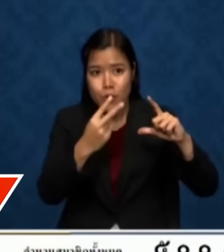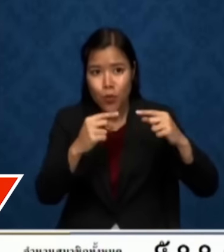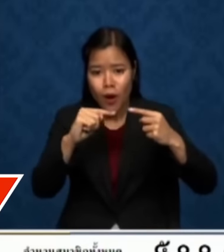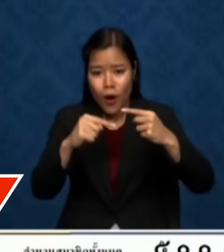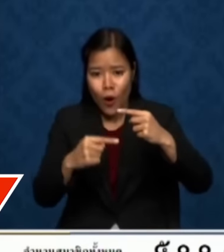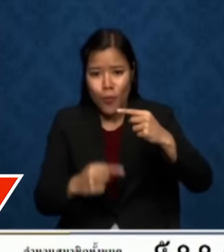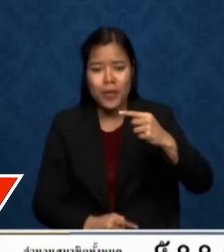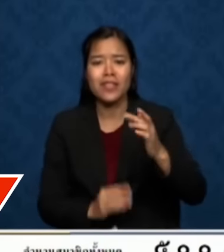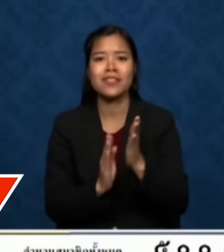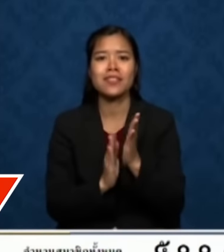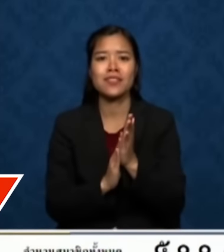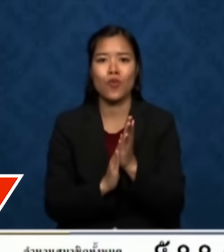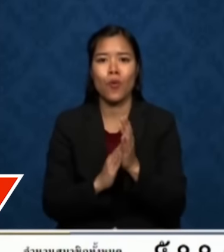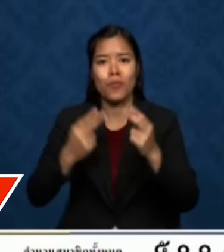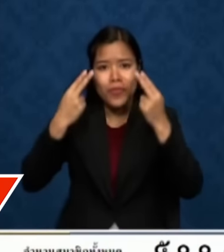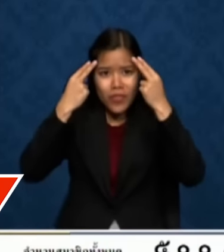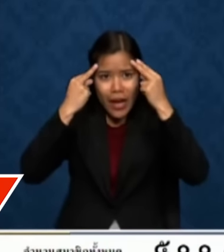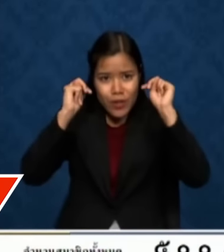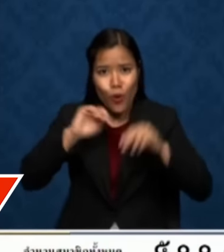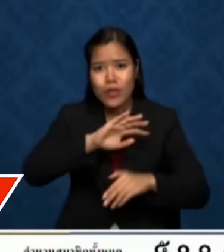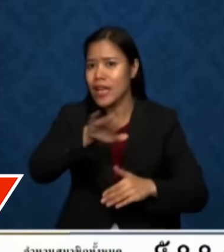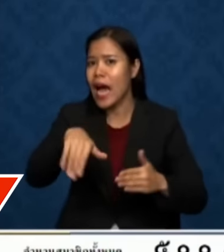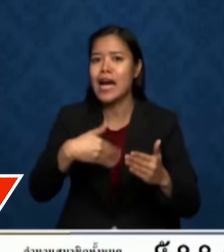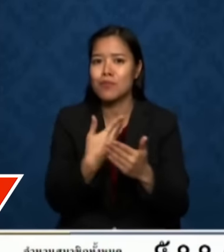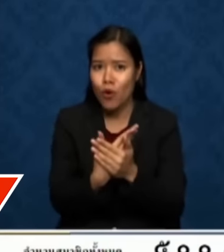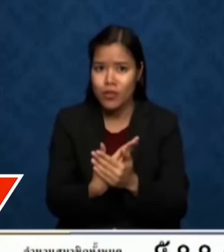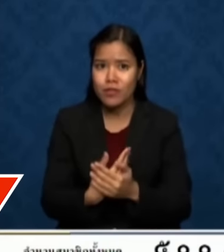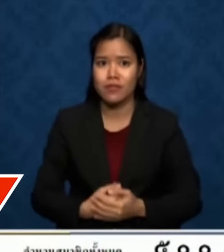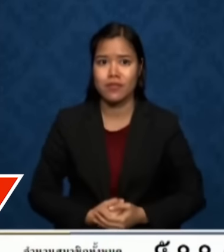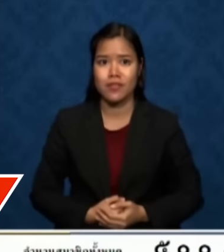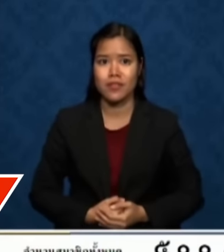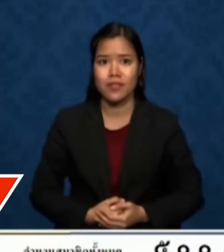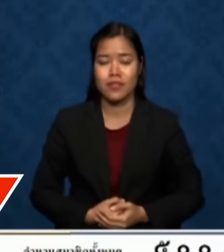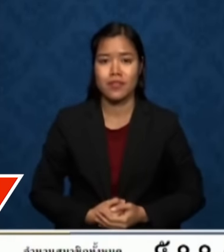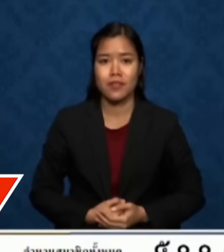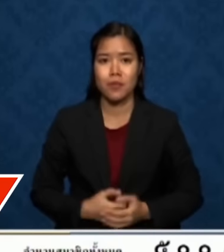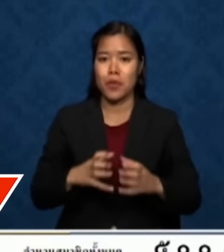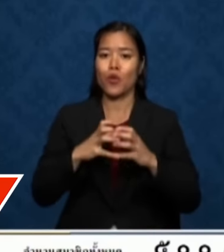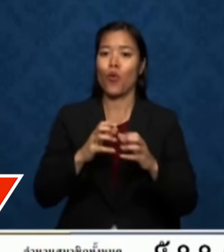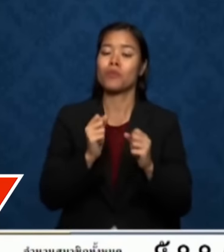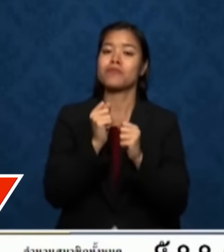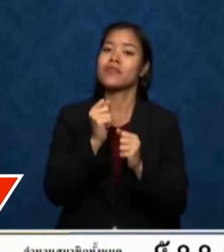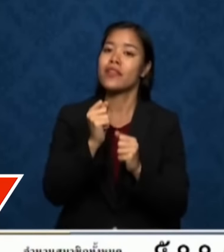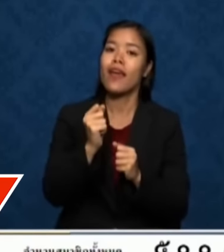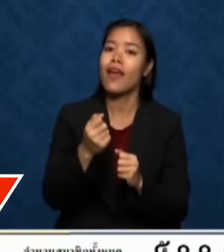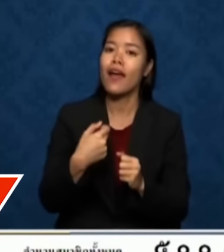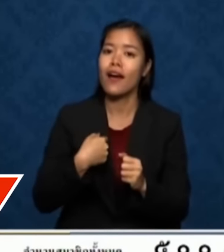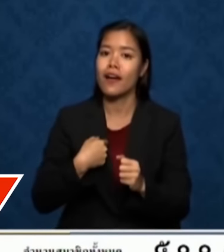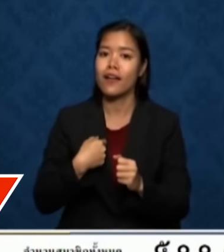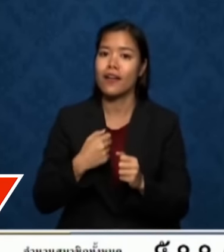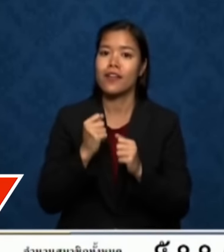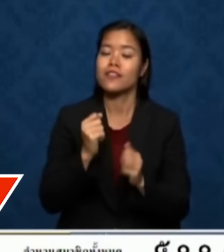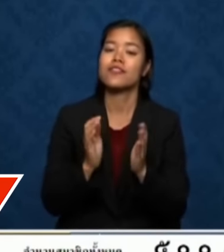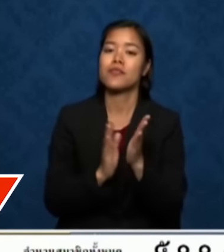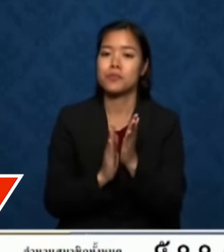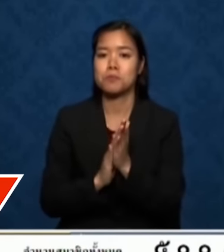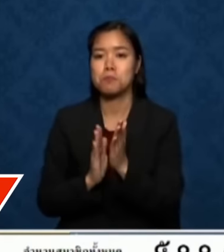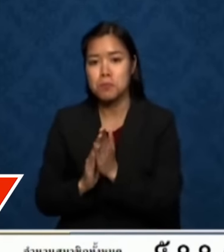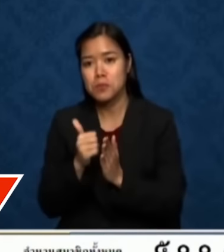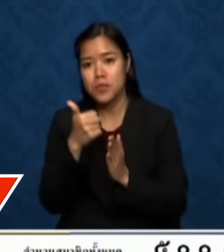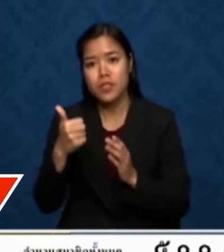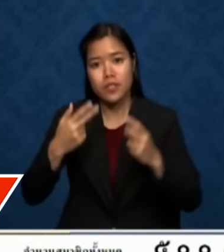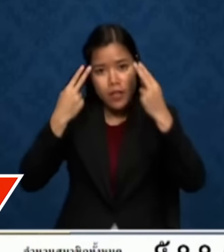งหมดเลยค่ะท่านประธานคือกองเชียร์ทิพย์เหล่านี้เนี่ยเขาก็จะมาชื่นชมนะคะท่านนายกดีมากดีที่สุ